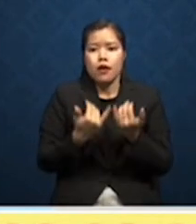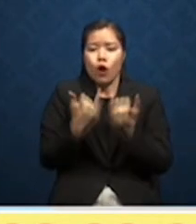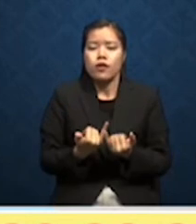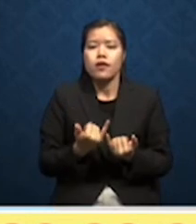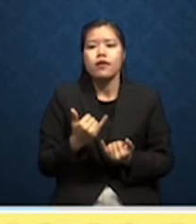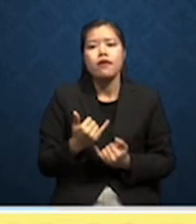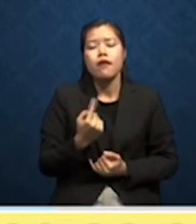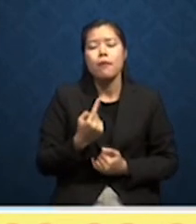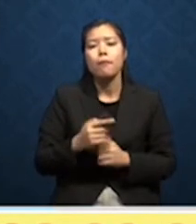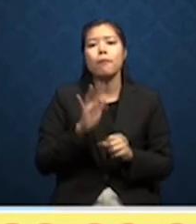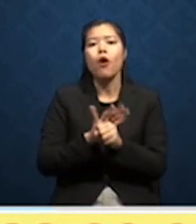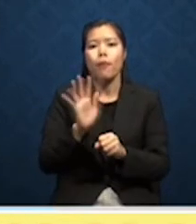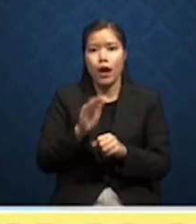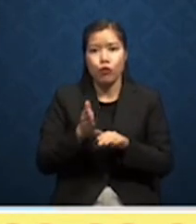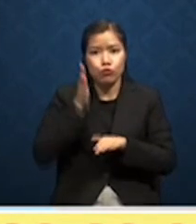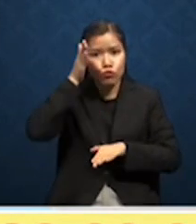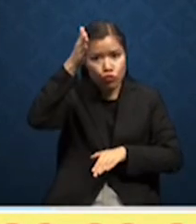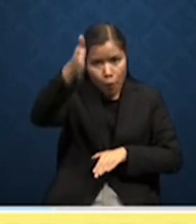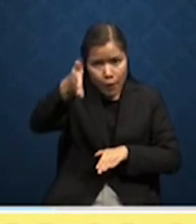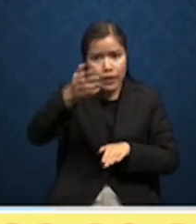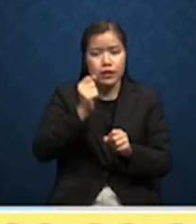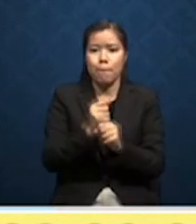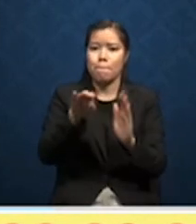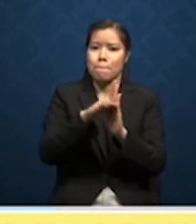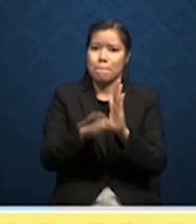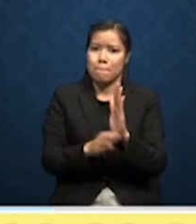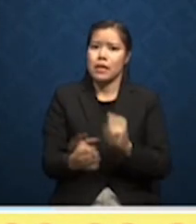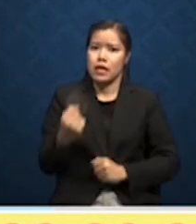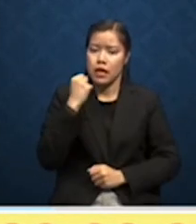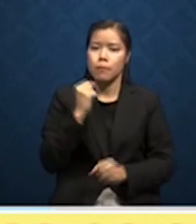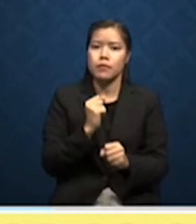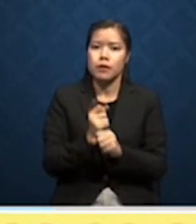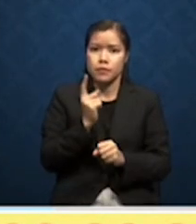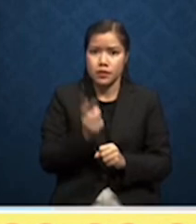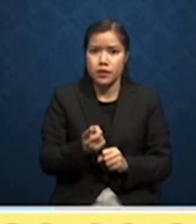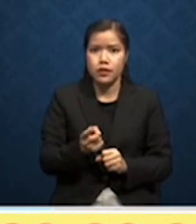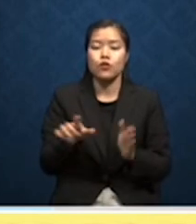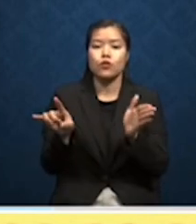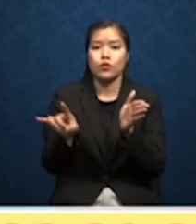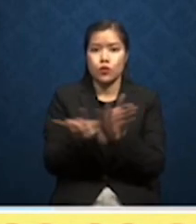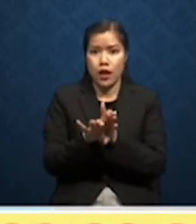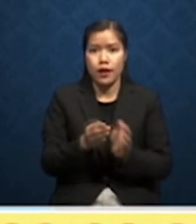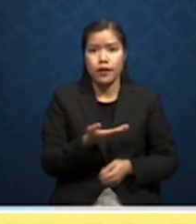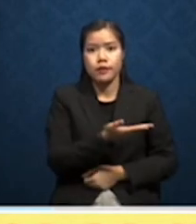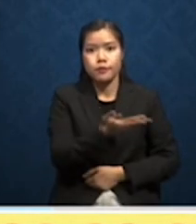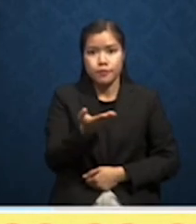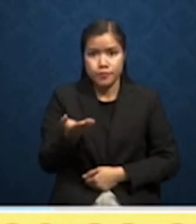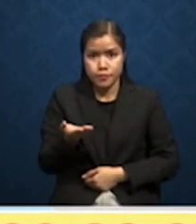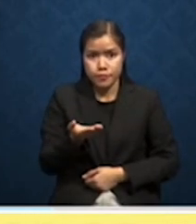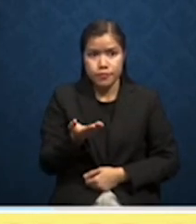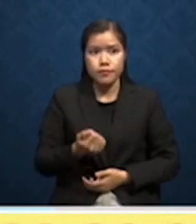จังแล้วก็ให้มีเกิดผลกับสังคมไทยเสียทีท้ายที่สุดนี้ดิฉันขอสดุ